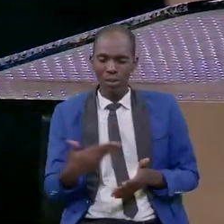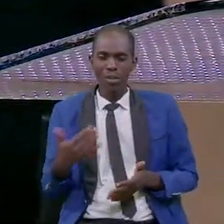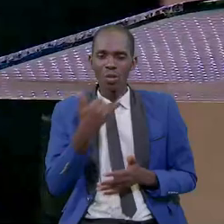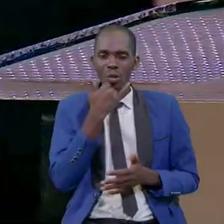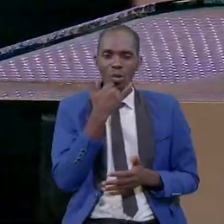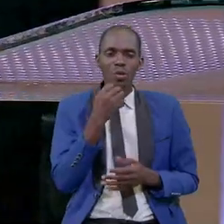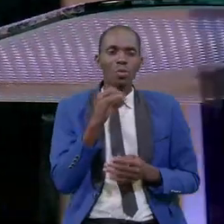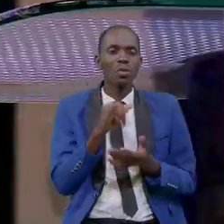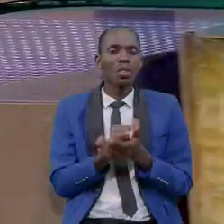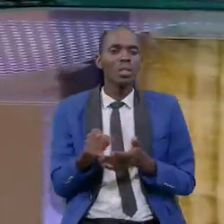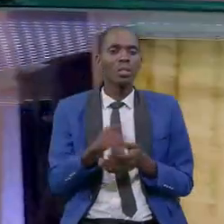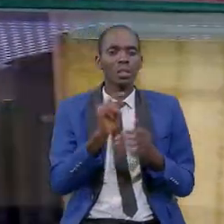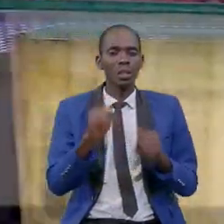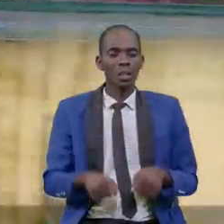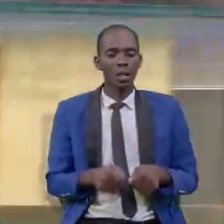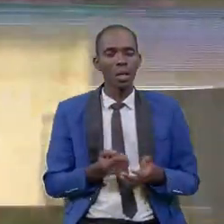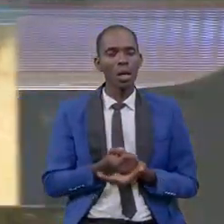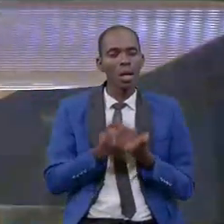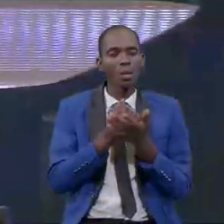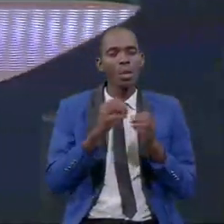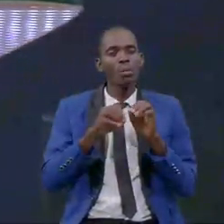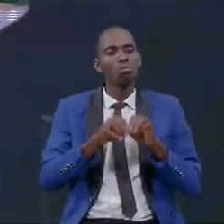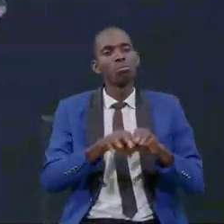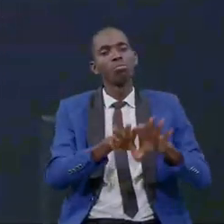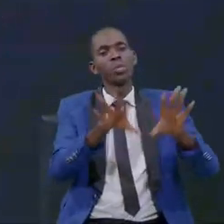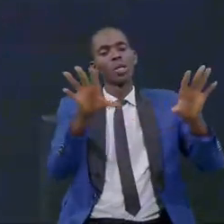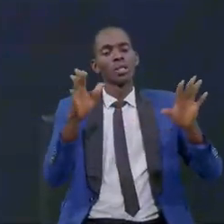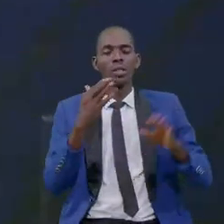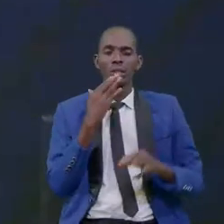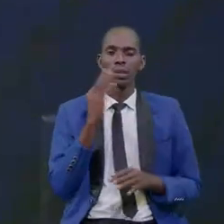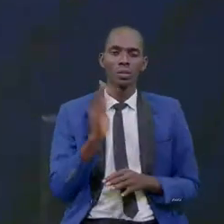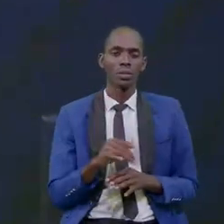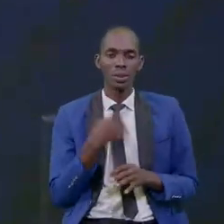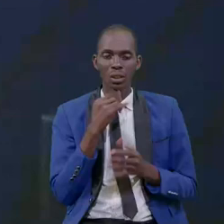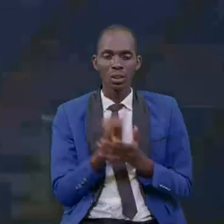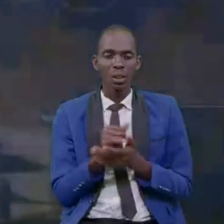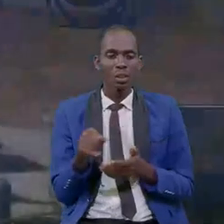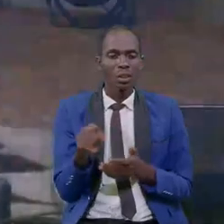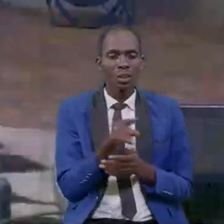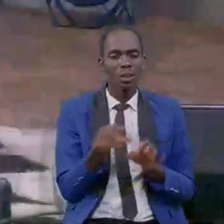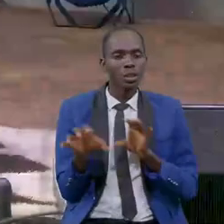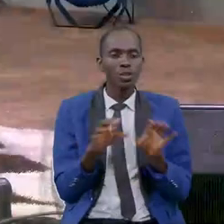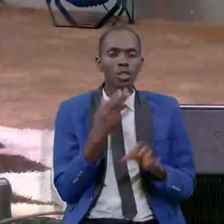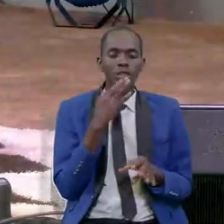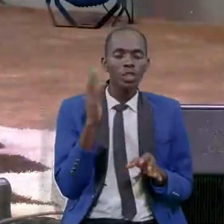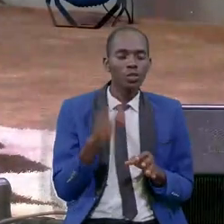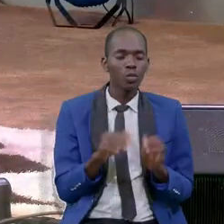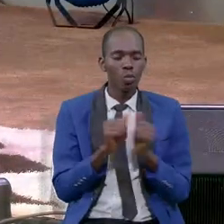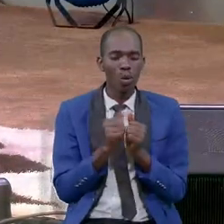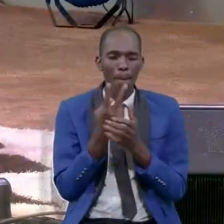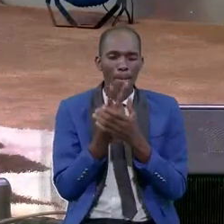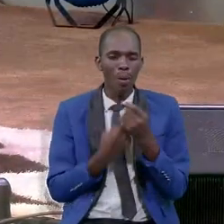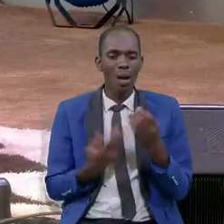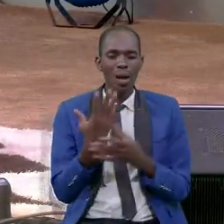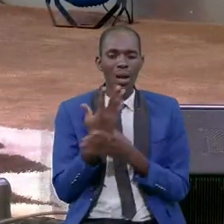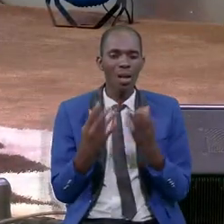afin de pouvoir propager le mal. Et dit, leurs mains sont habiles à faire le mal. Le